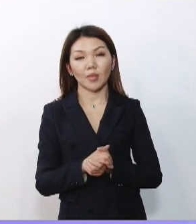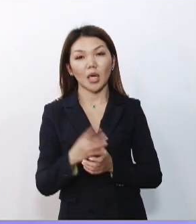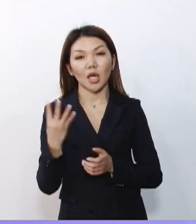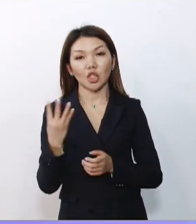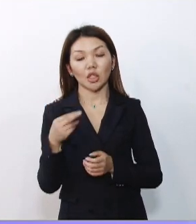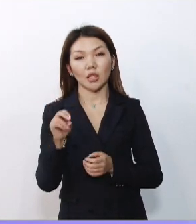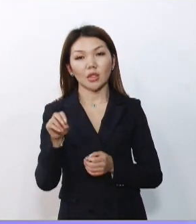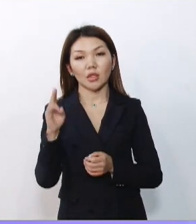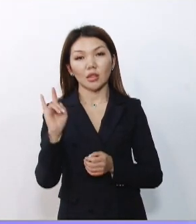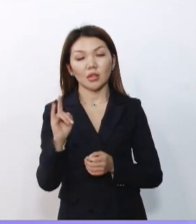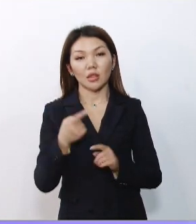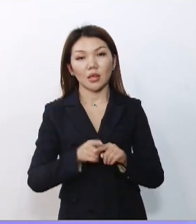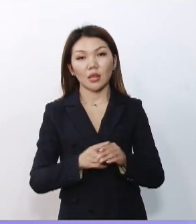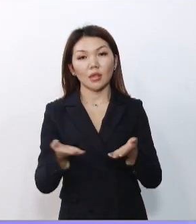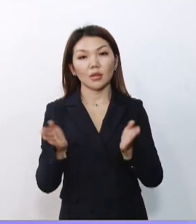остаток.